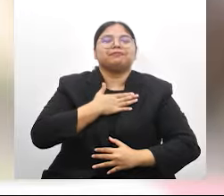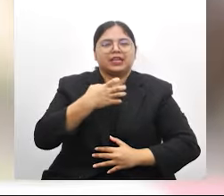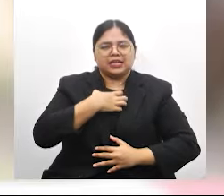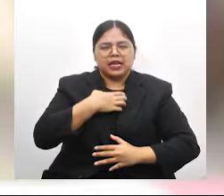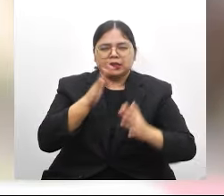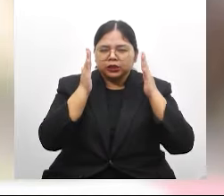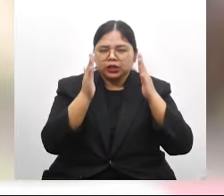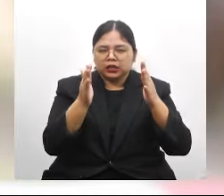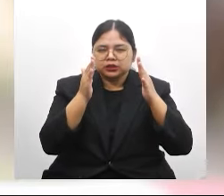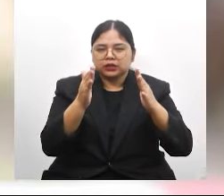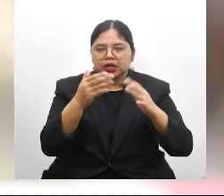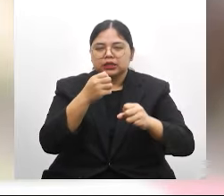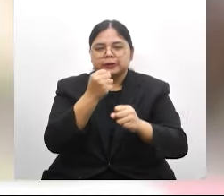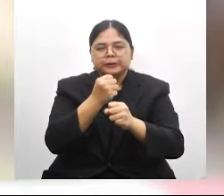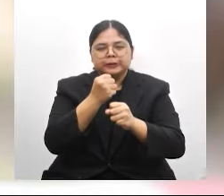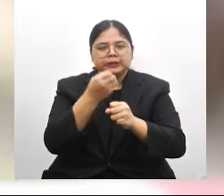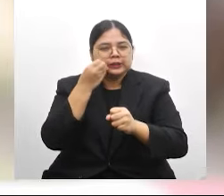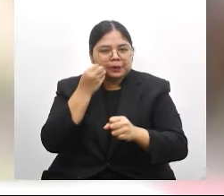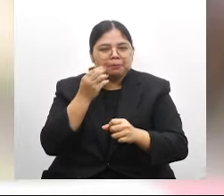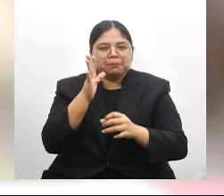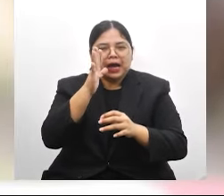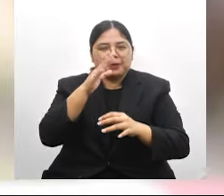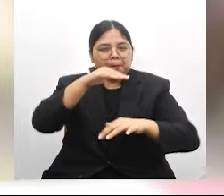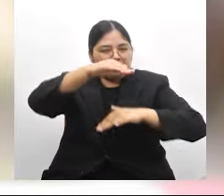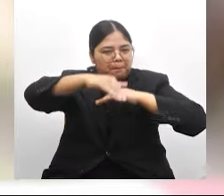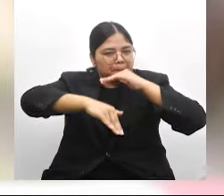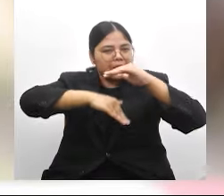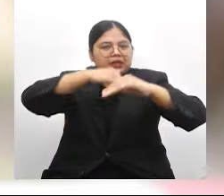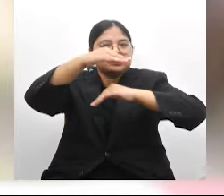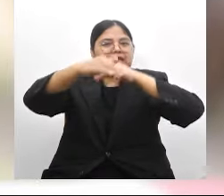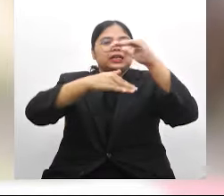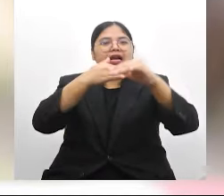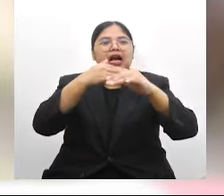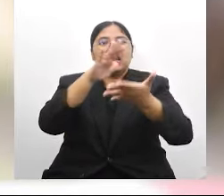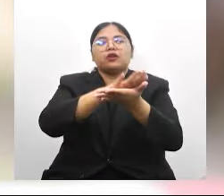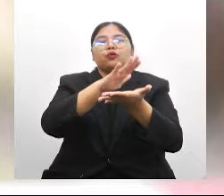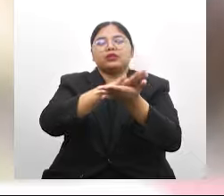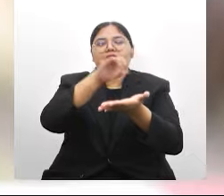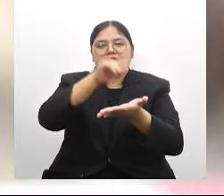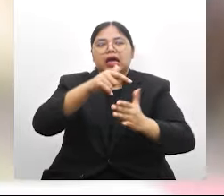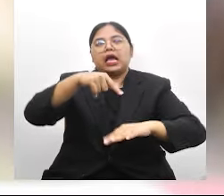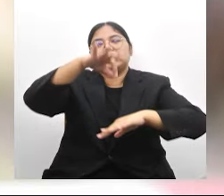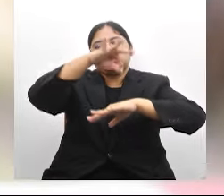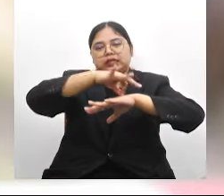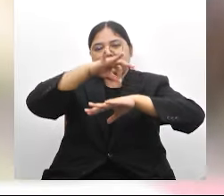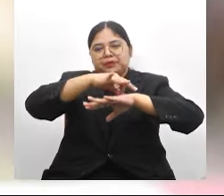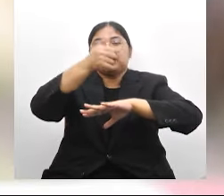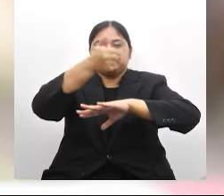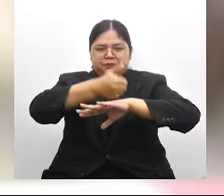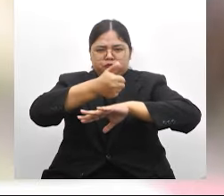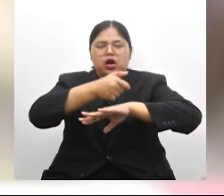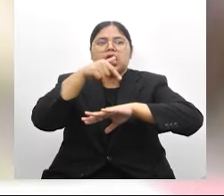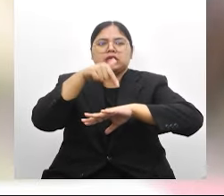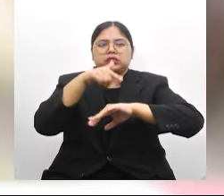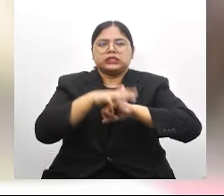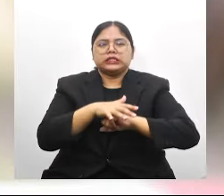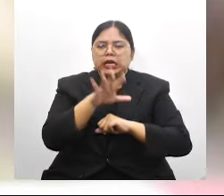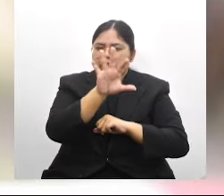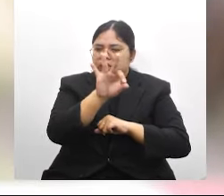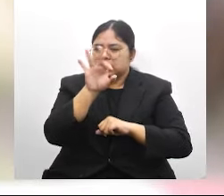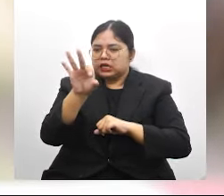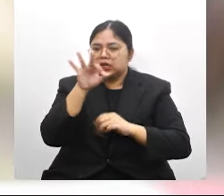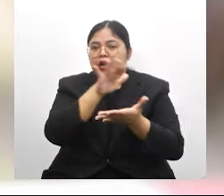ใจที่จะกลับมาพัฒนโรงเรียนที่นี่นะคะในความเป็นจริงแล้วเนี่ยในตำแหน่งของผู้บริหารเนี่ยมีโอกาสที่จะเลือกโรงเรียนใน